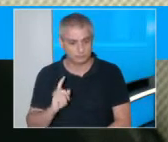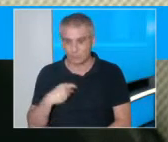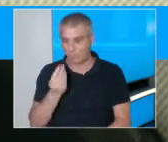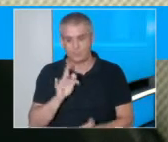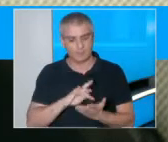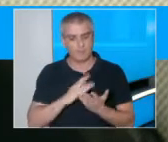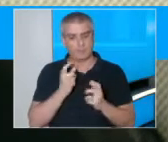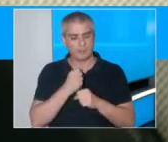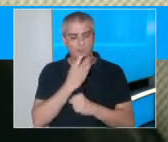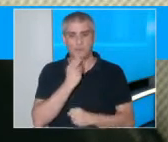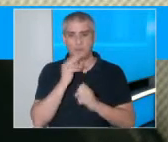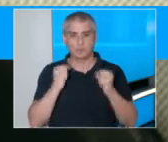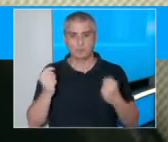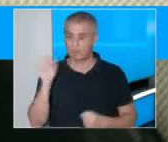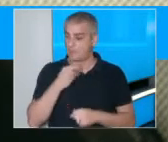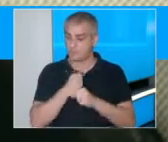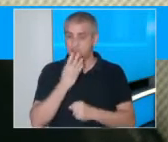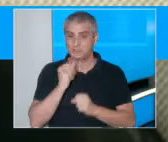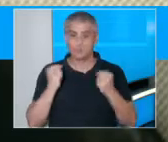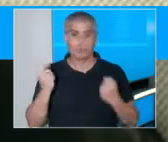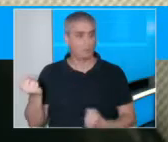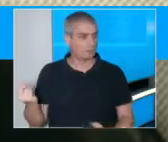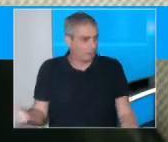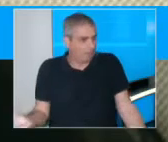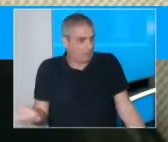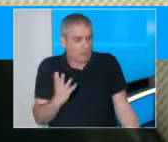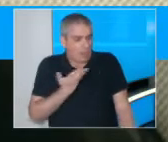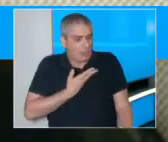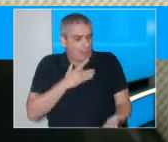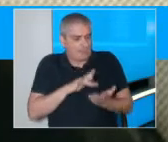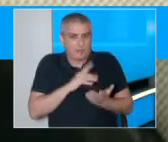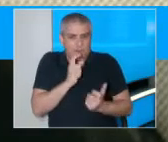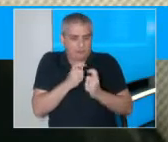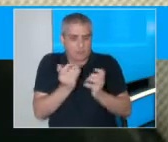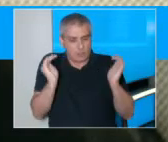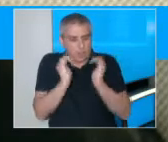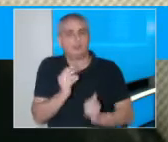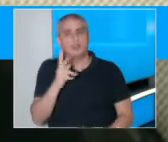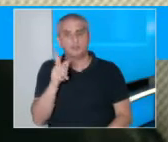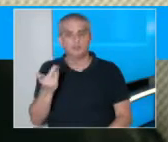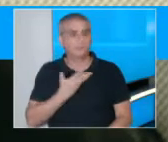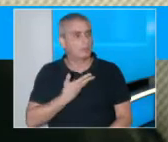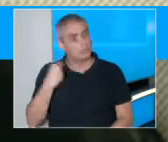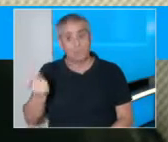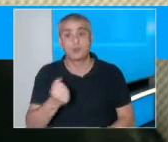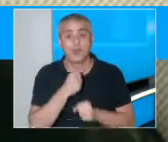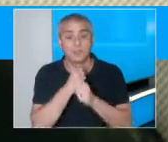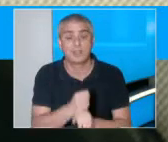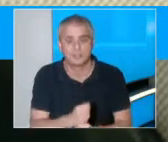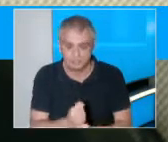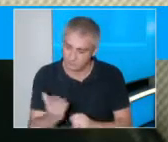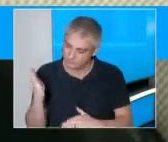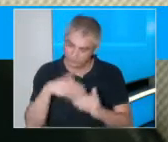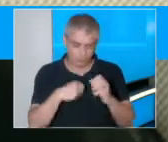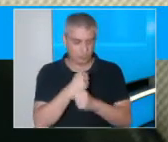מקום לנציג יהדות התורה. בא נציג יהדות התורה, הוא אומר, איך יכול להיות שאתם לא נותנים לי מקום? יש לכם סיעות יותר קטנות שמקבלו. אז נתנו לו נציג,